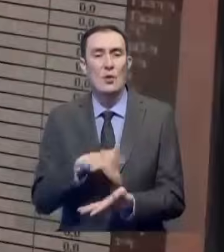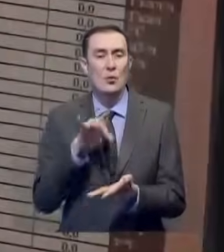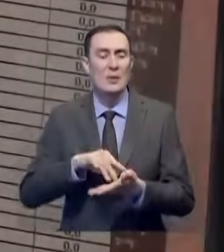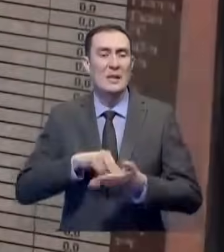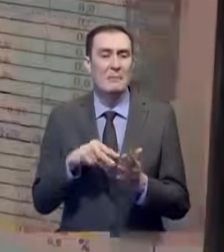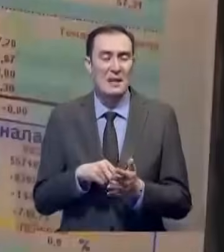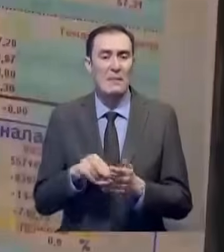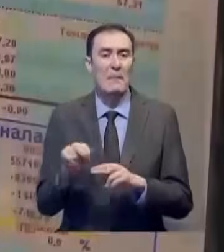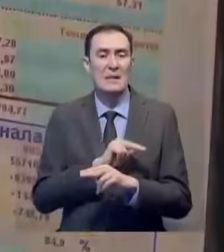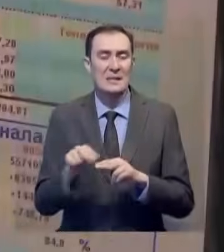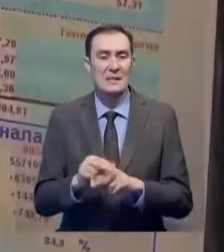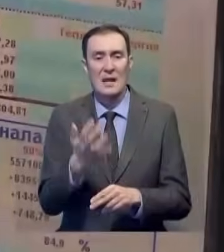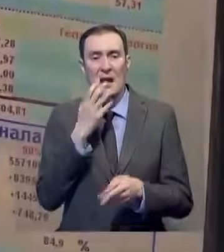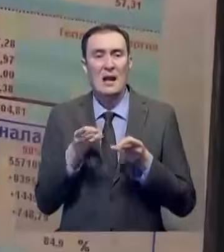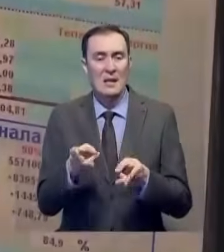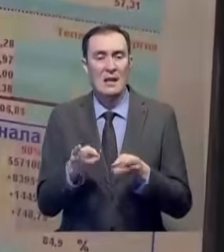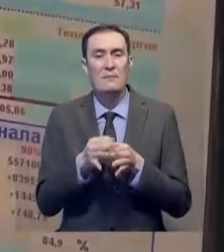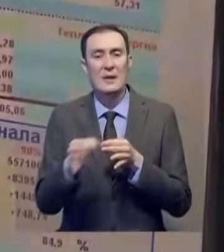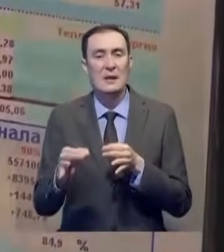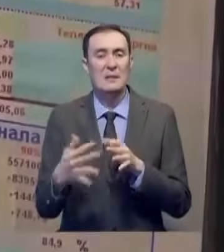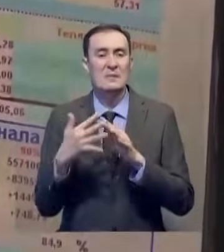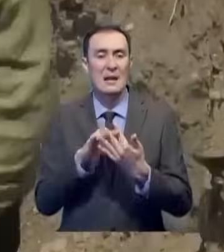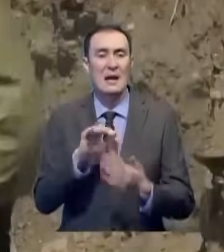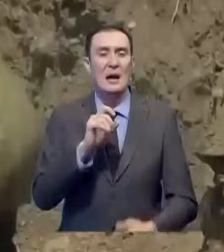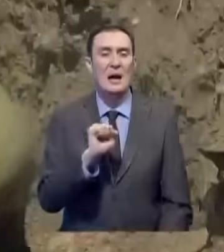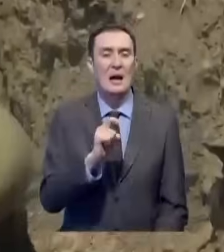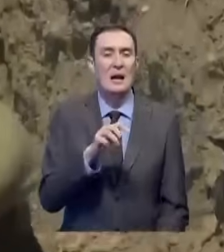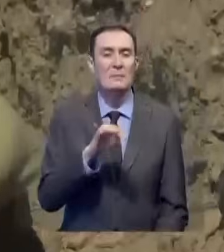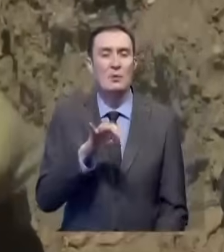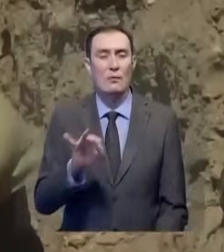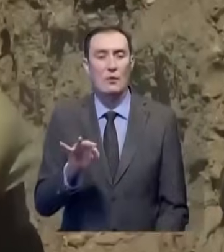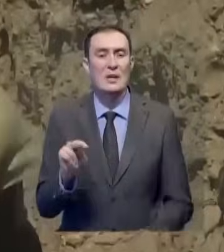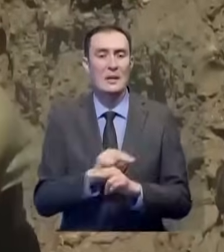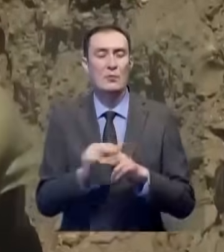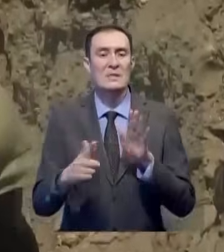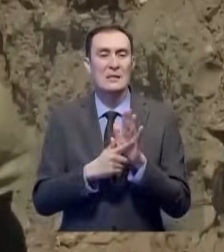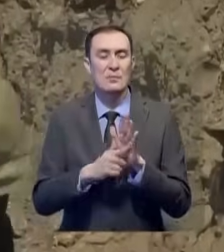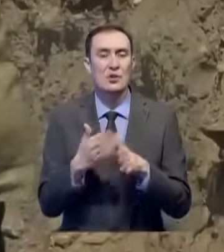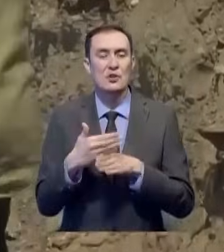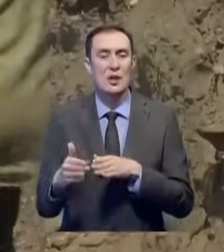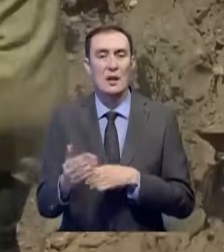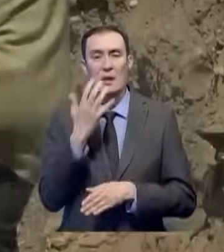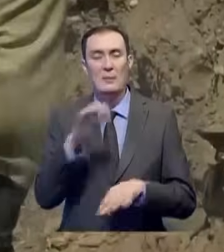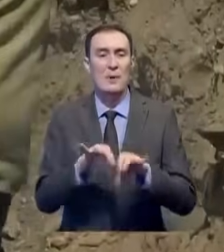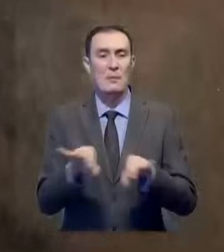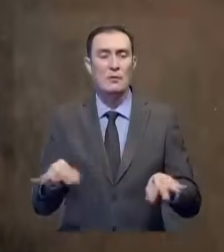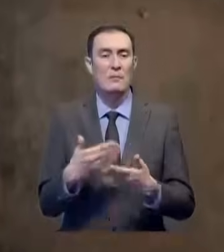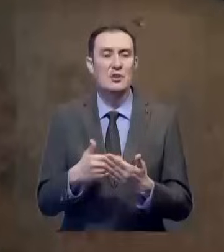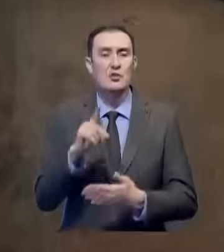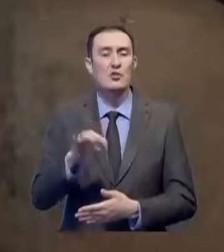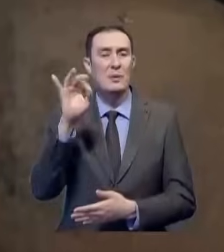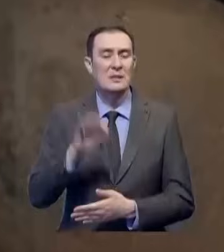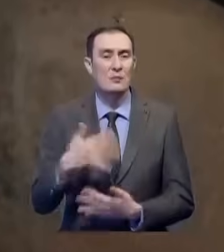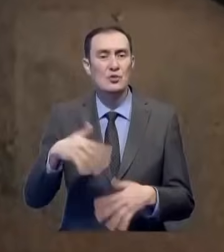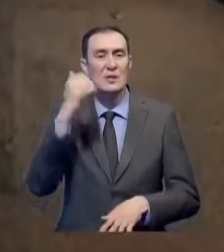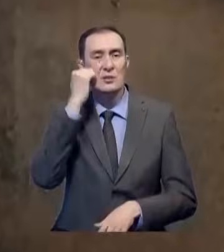центре намечена модернизация котельной в пригородном селе Хмирово и ремонт 7 участков теплопроводов. Вода почти со 100%